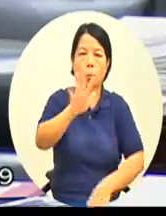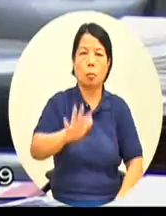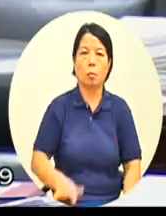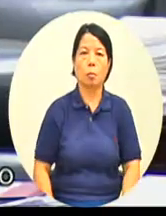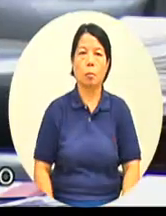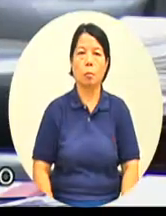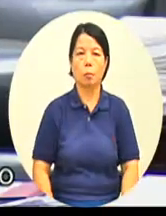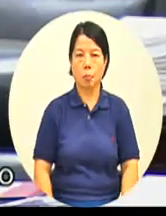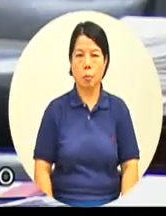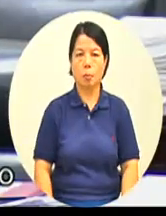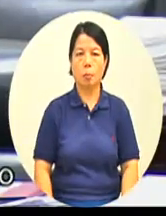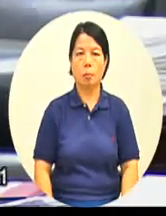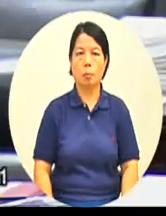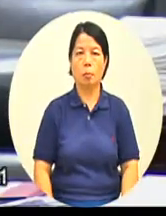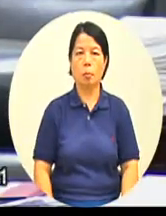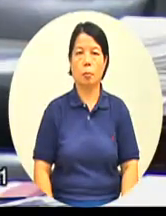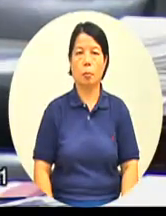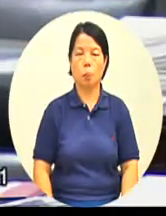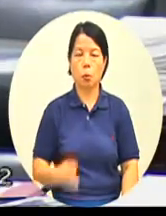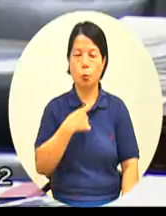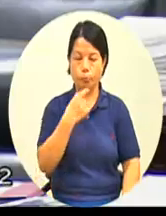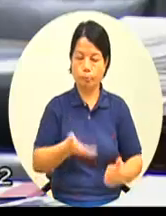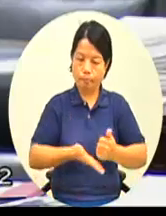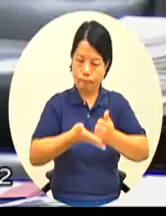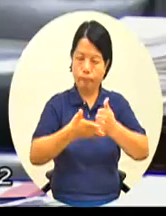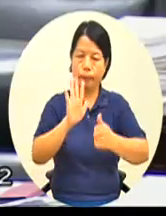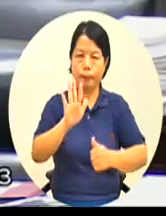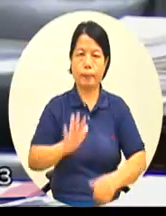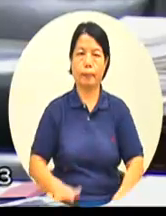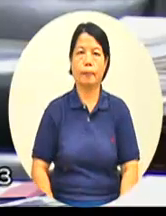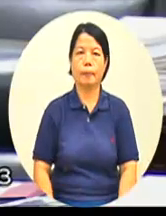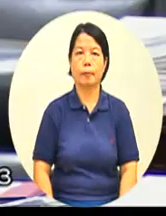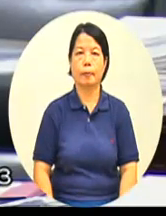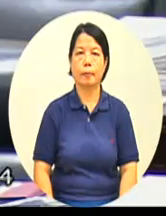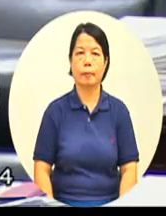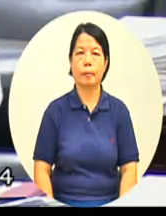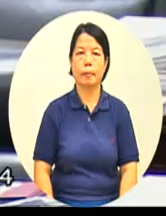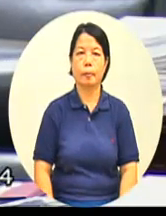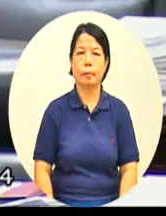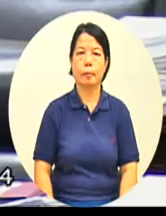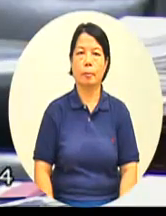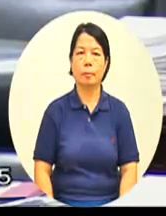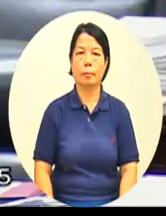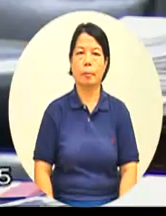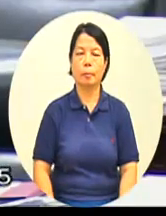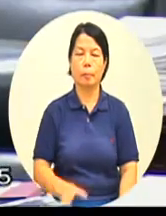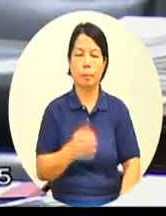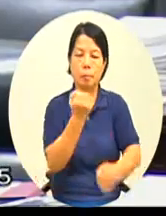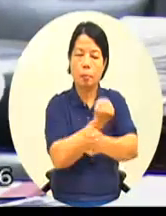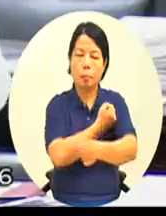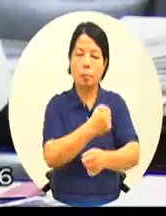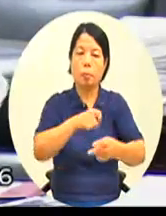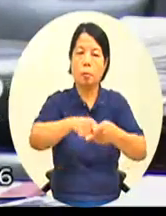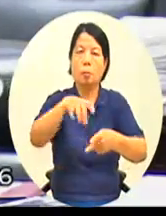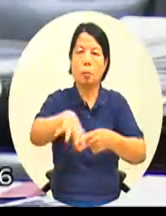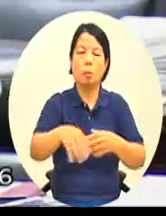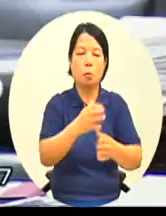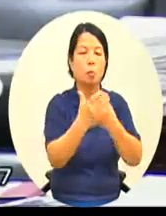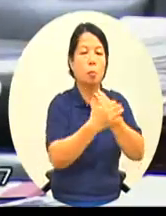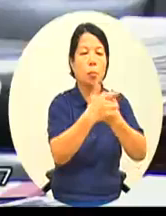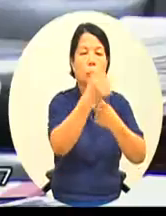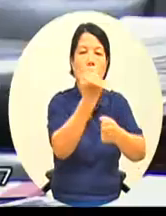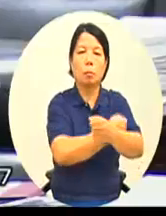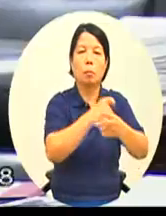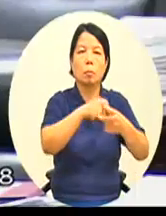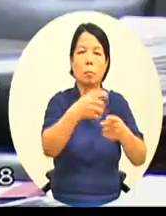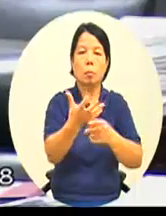们暂时予以肯定了哈， 谢谢。 可是我现在，当然我们想劳工局的部分是保障劳工的权益，这